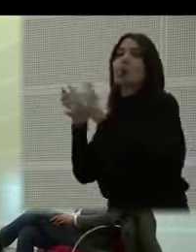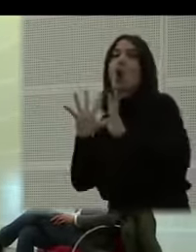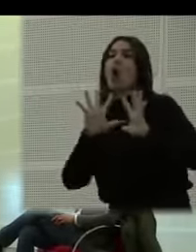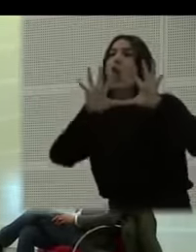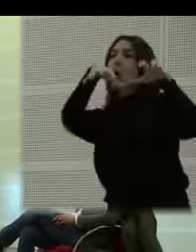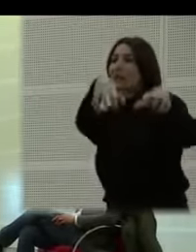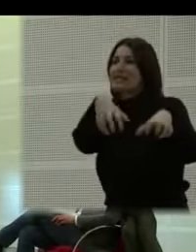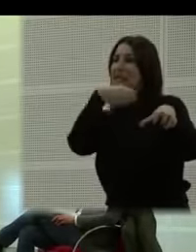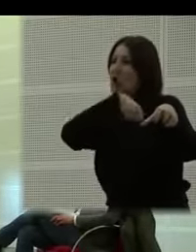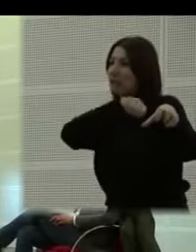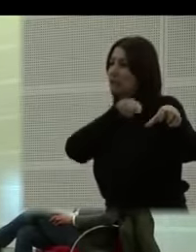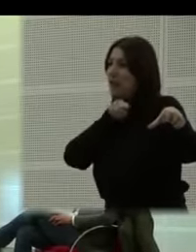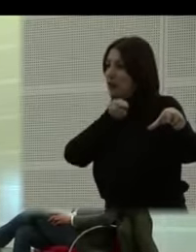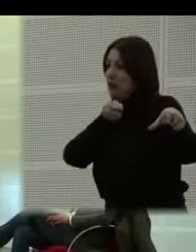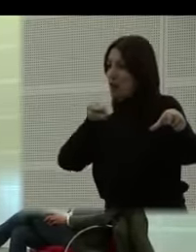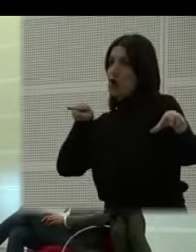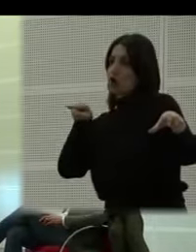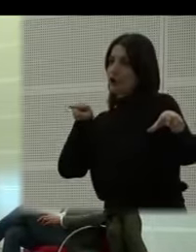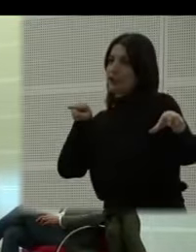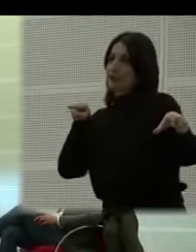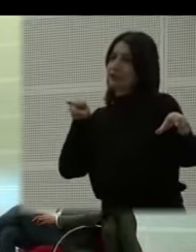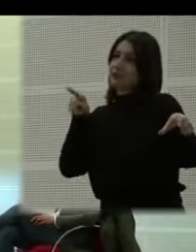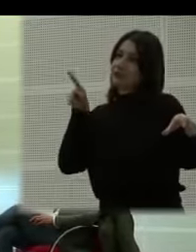spagnoli, che in realtà dovevano andare a